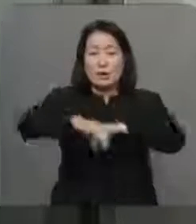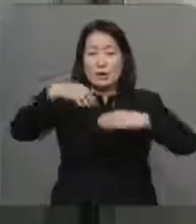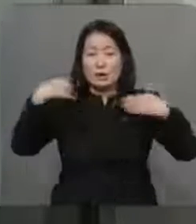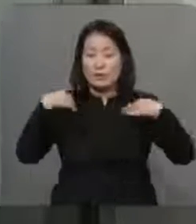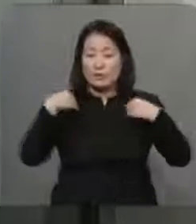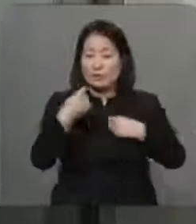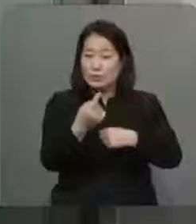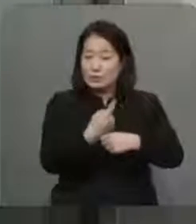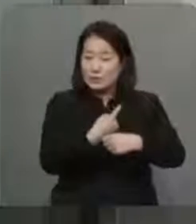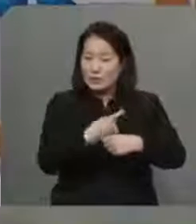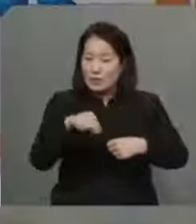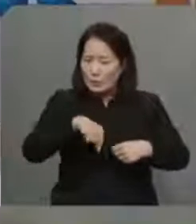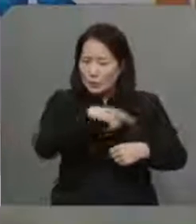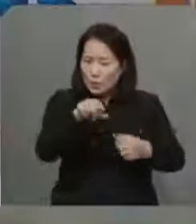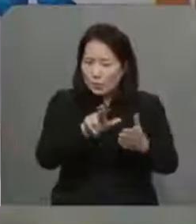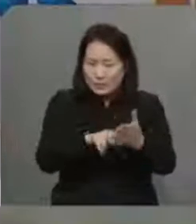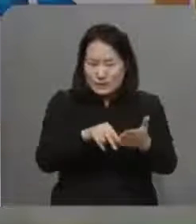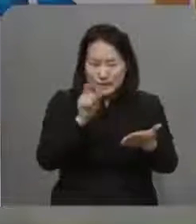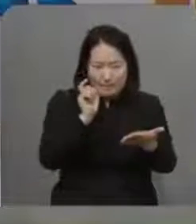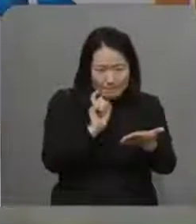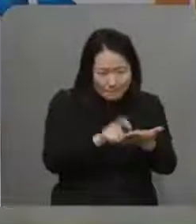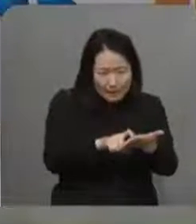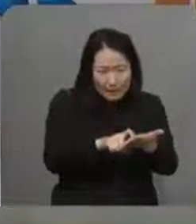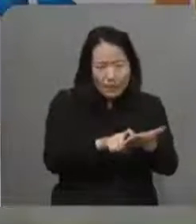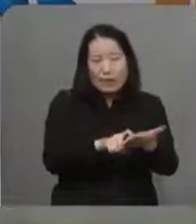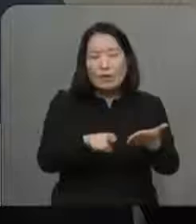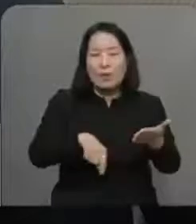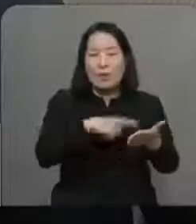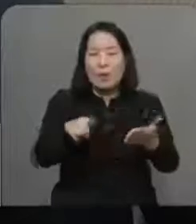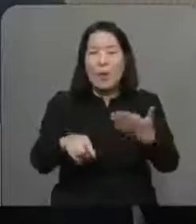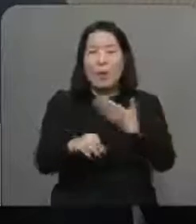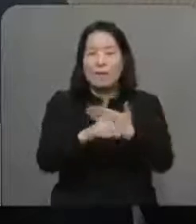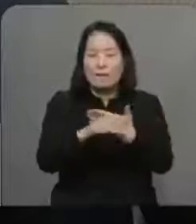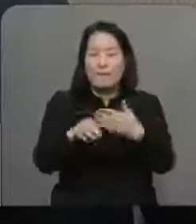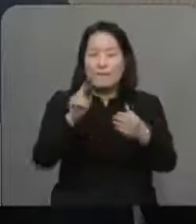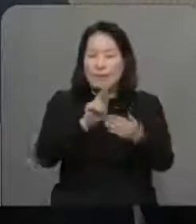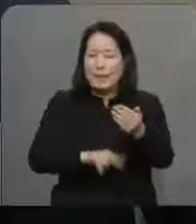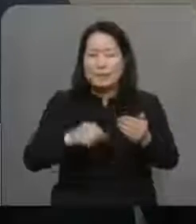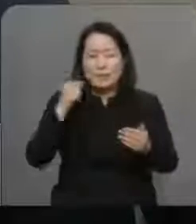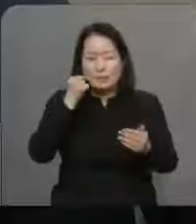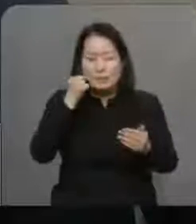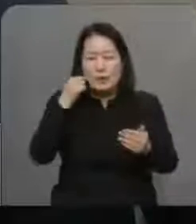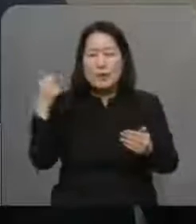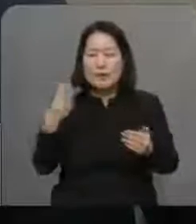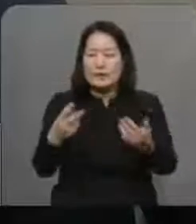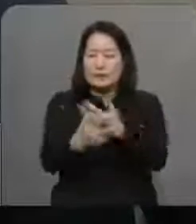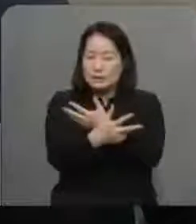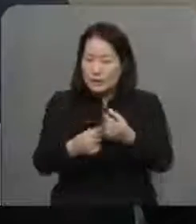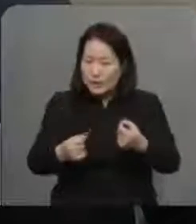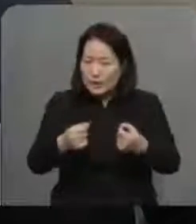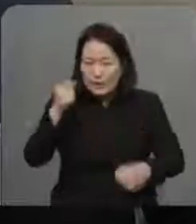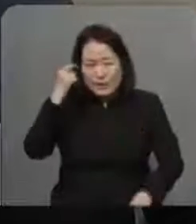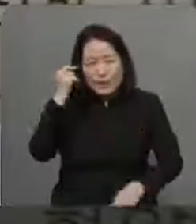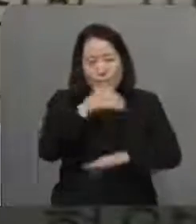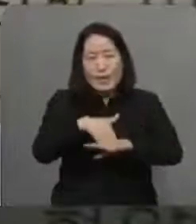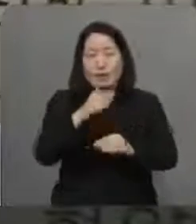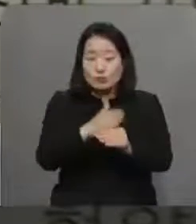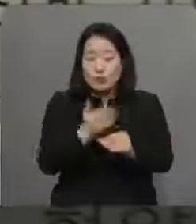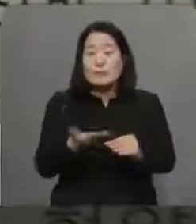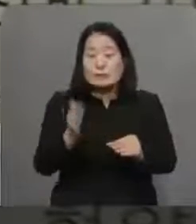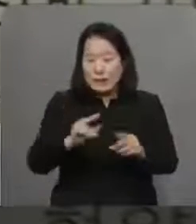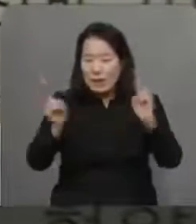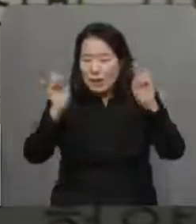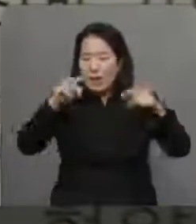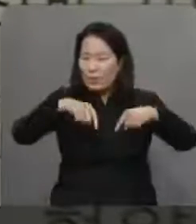지난해 초 이런 문제를 알고 토지 이미 접은 금지 등이 담긴 제 협약을 검토했지만 아직 사업자와